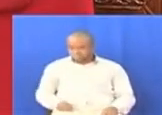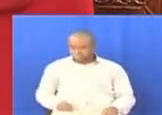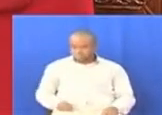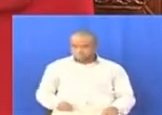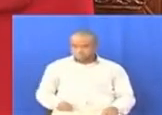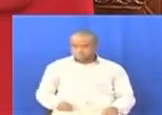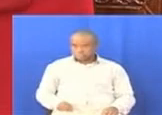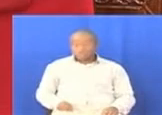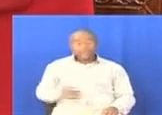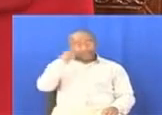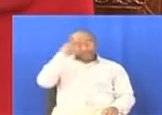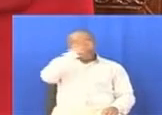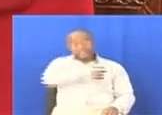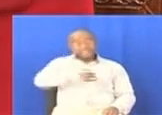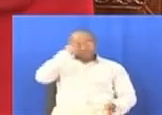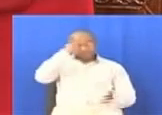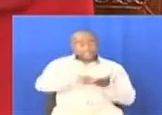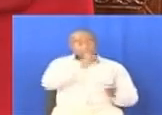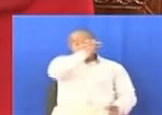Rais ni mtu